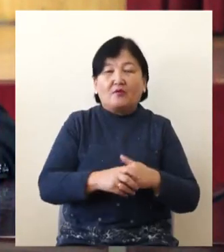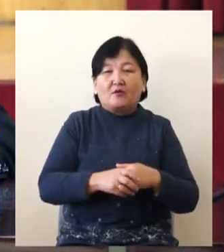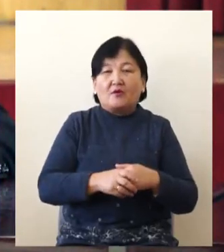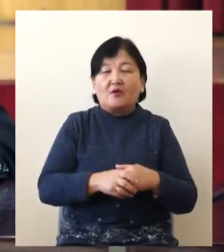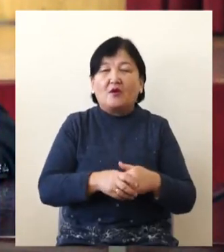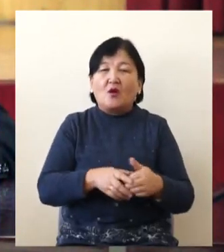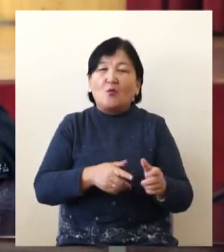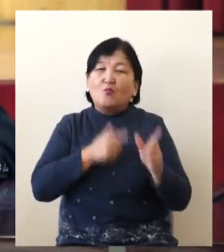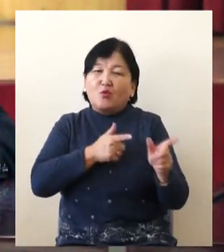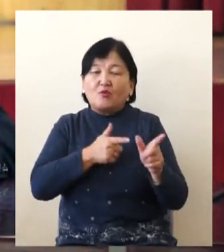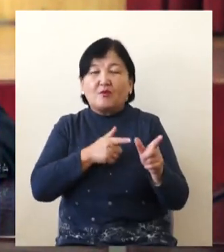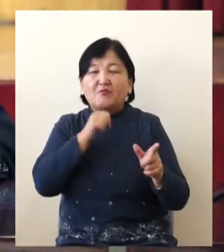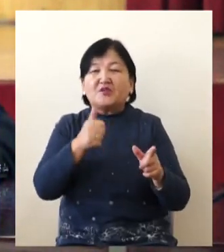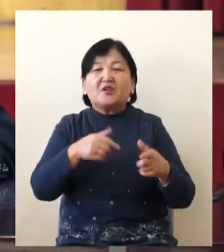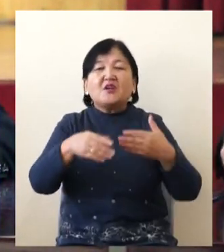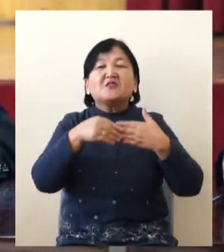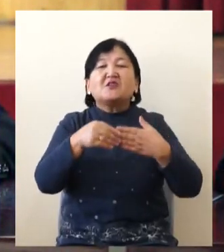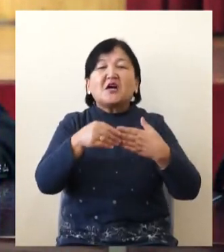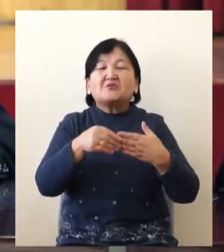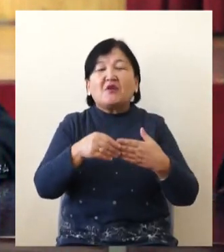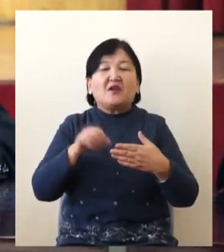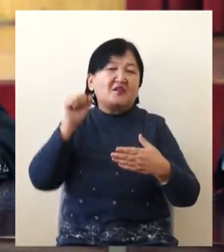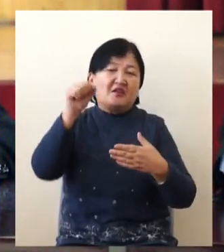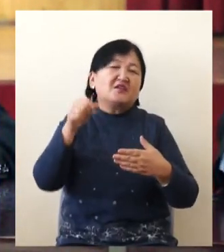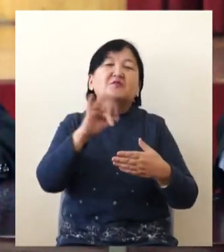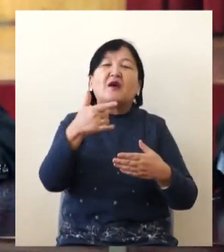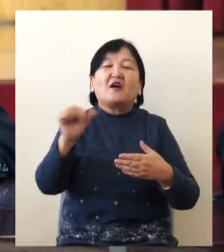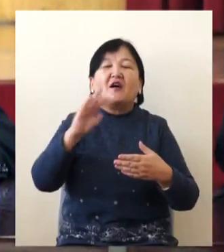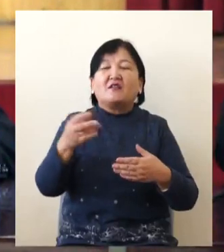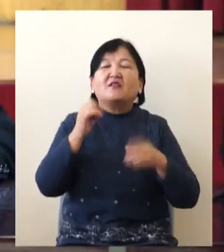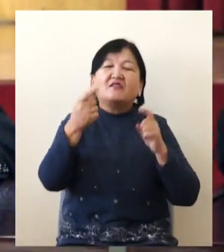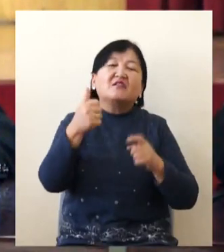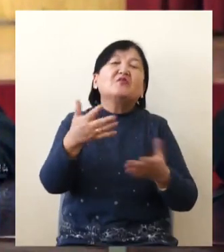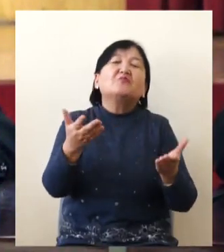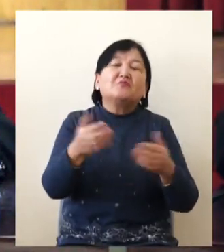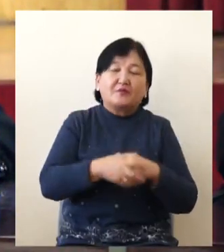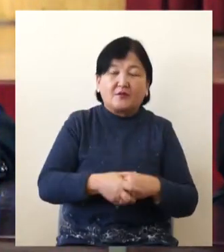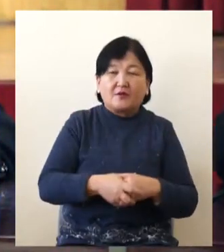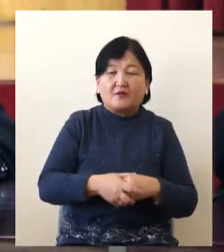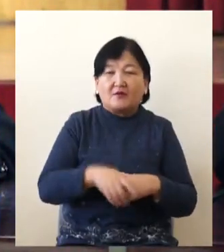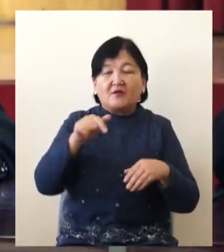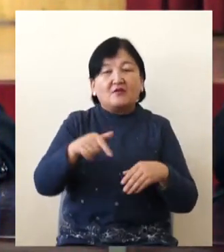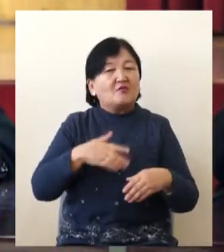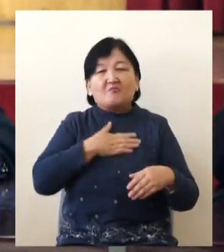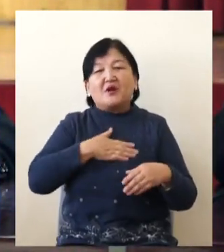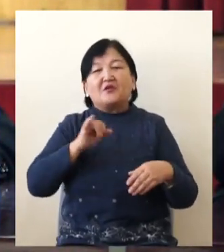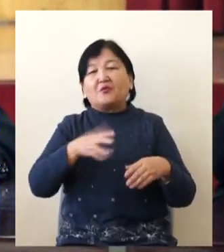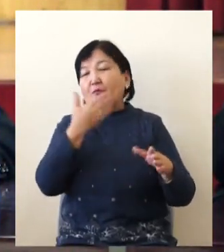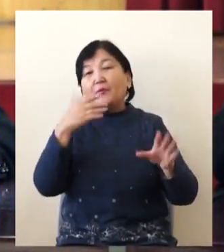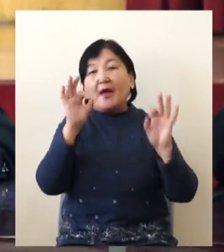бууварэд биш цаас барай тэмцэлдэж байгаа нэг юм. Но гэхдээ инглээгээд бид баярлаад байх юм юу ч